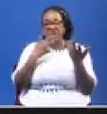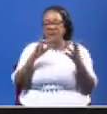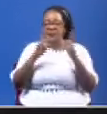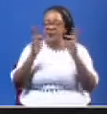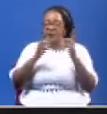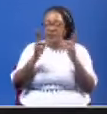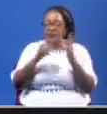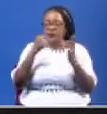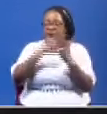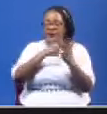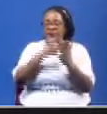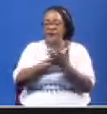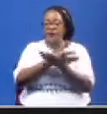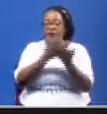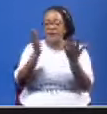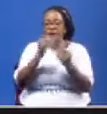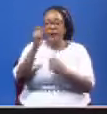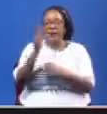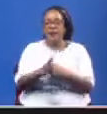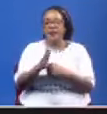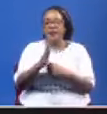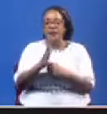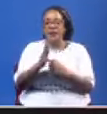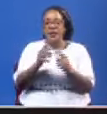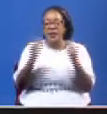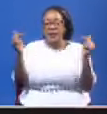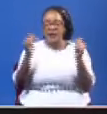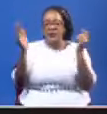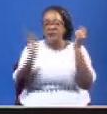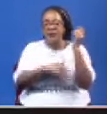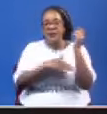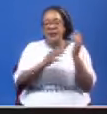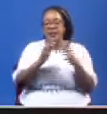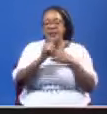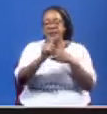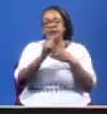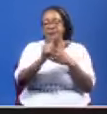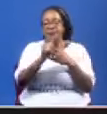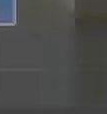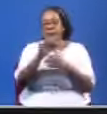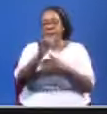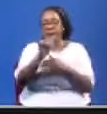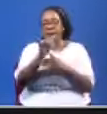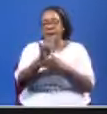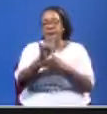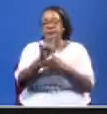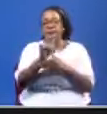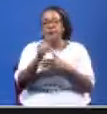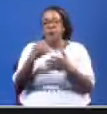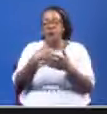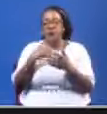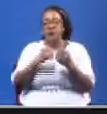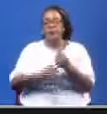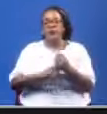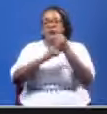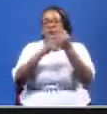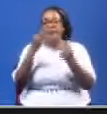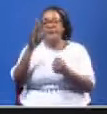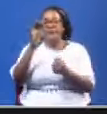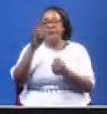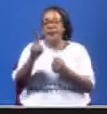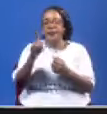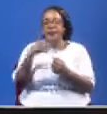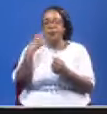kutetea haki za Wakenya dhidi ya uongozi mbaya serikalini. Kauli hiyo iliungwa mkono na wakili Fred Ogola, ambaye ameitaka